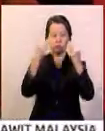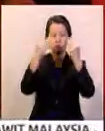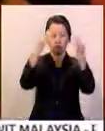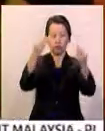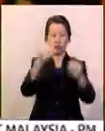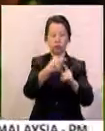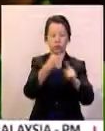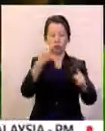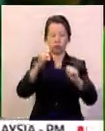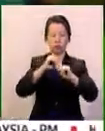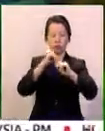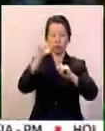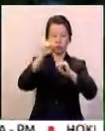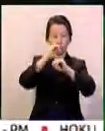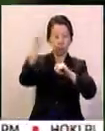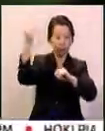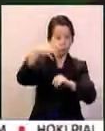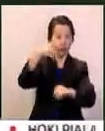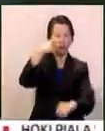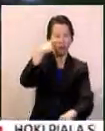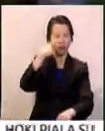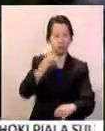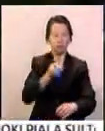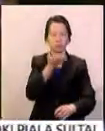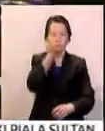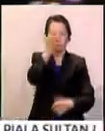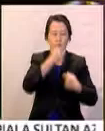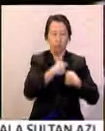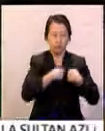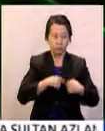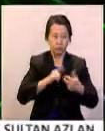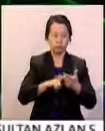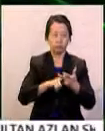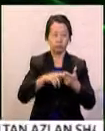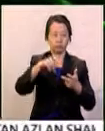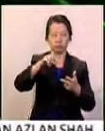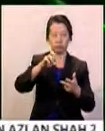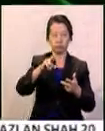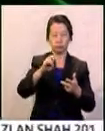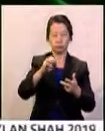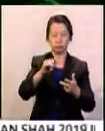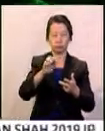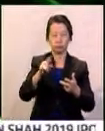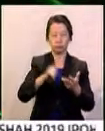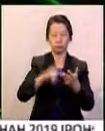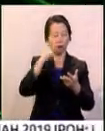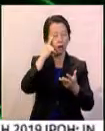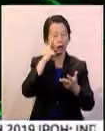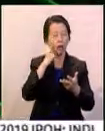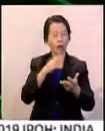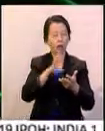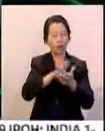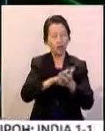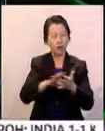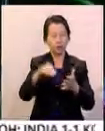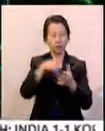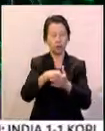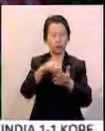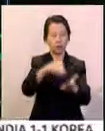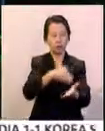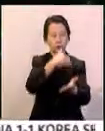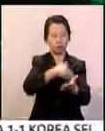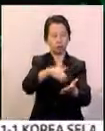seperti Dari Sinar Mata, Harum Subur di Hati, Pudar Seri Primadona dan Air Mata Jernih dipersembahkan pada konsert